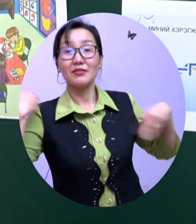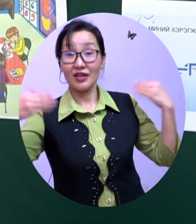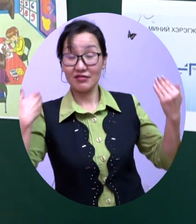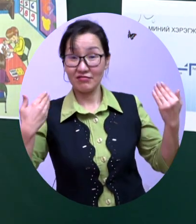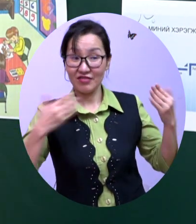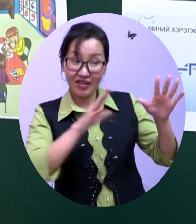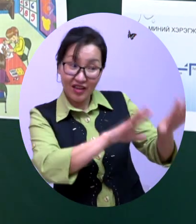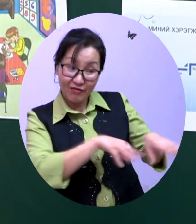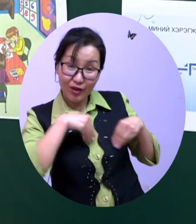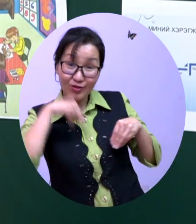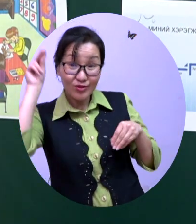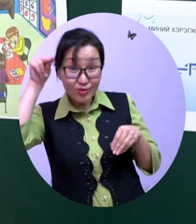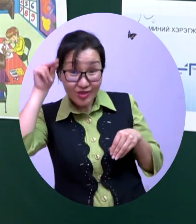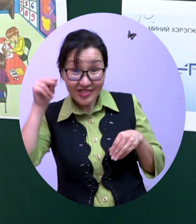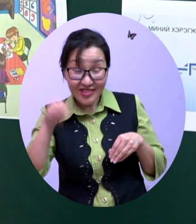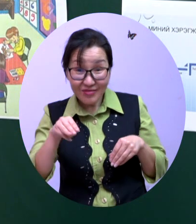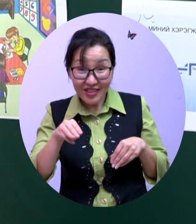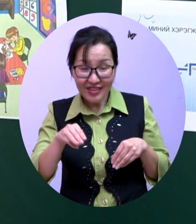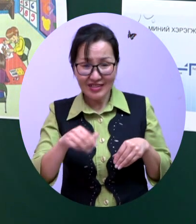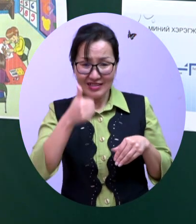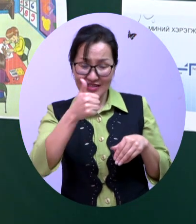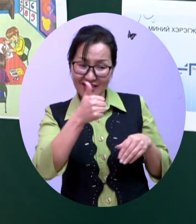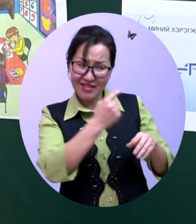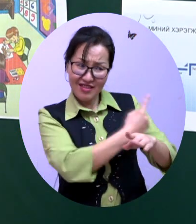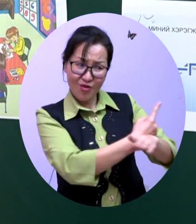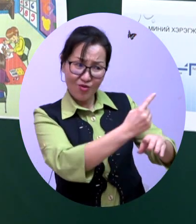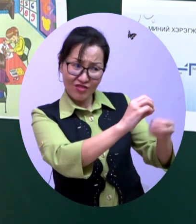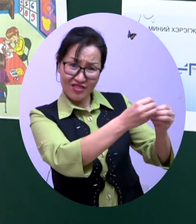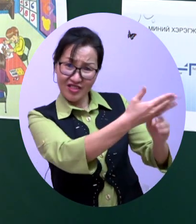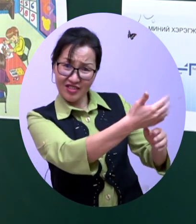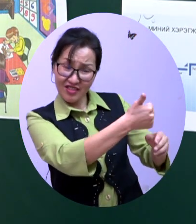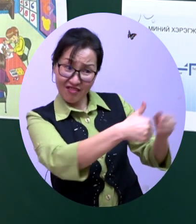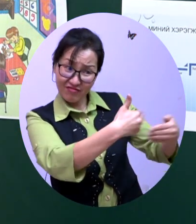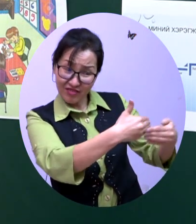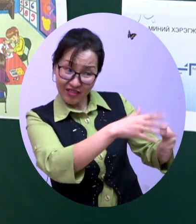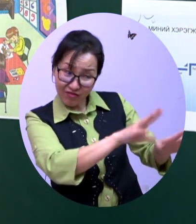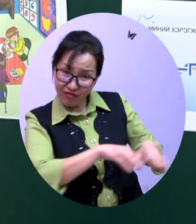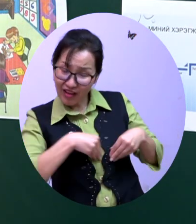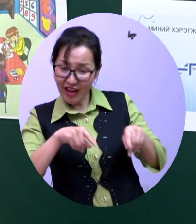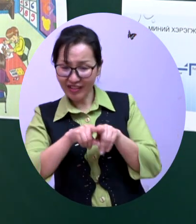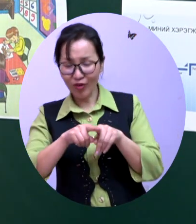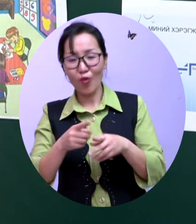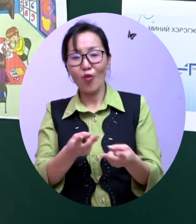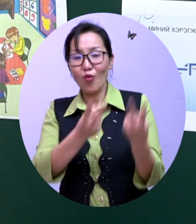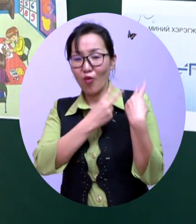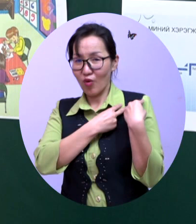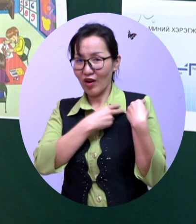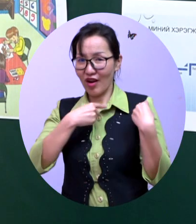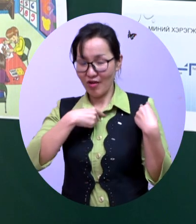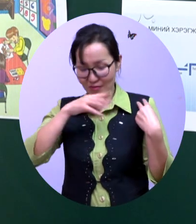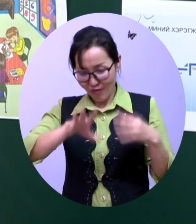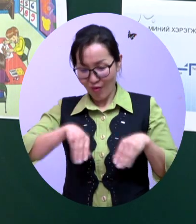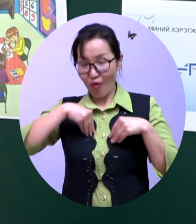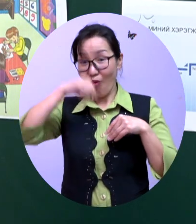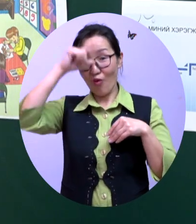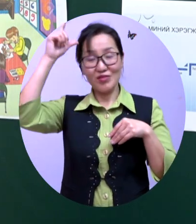суралцсан сайн үйл бүтээж байгаа хүү харсан зорчигдчихэд ч бас үүргээ биелүүлэхийг ухамсарлаж баяртай байх